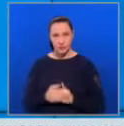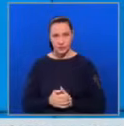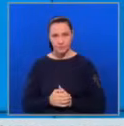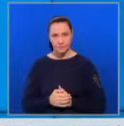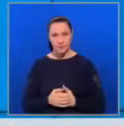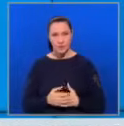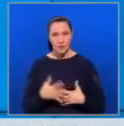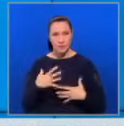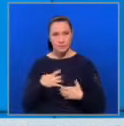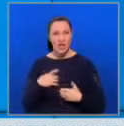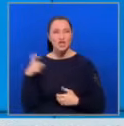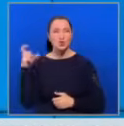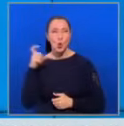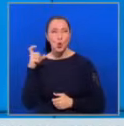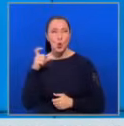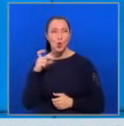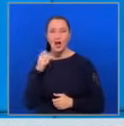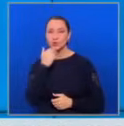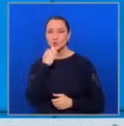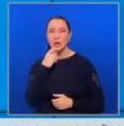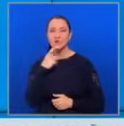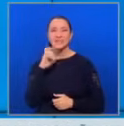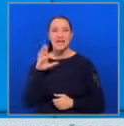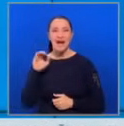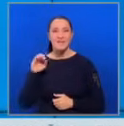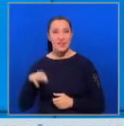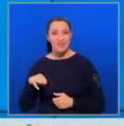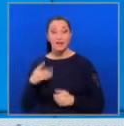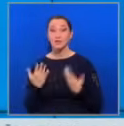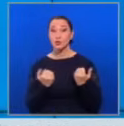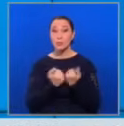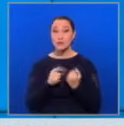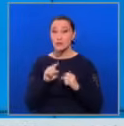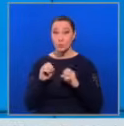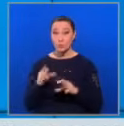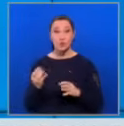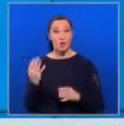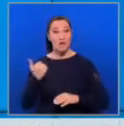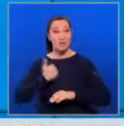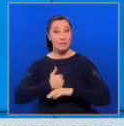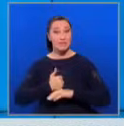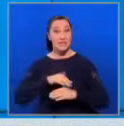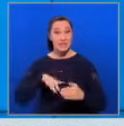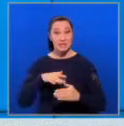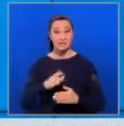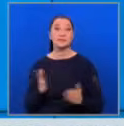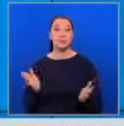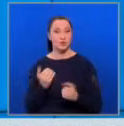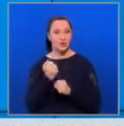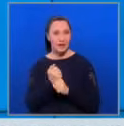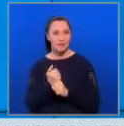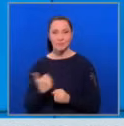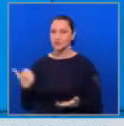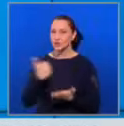година напрежение в сунгурларското село завет където местните не допускат новия кметски наместник да стъпи в длъжност